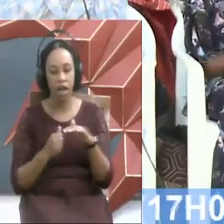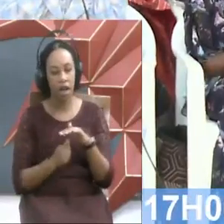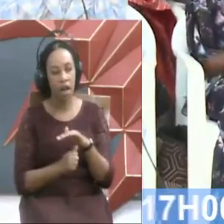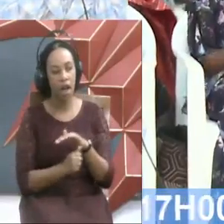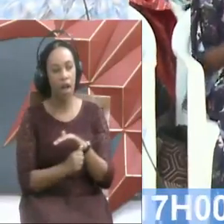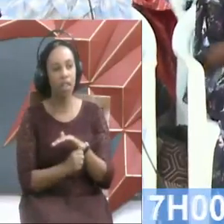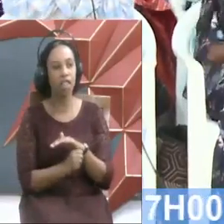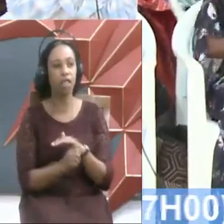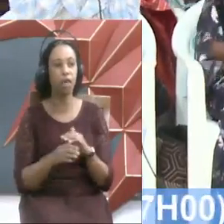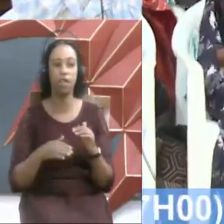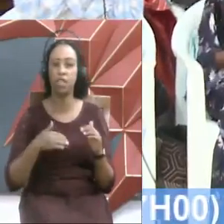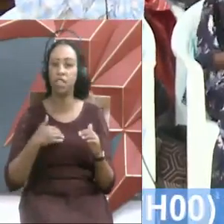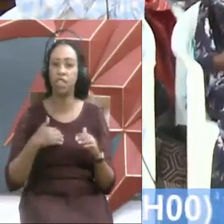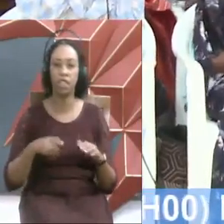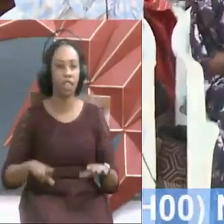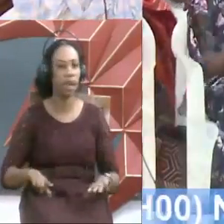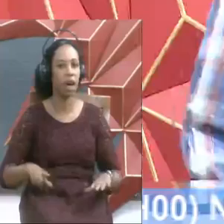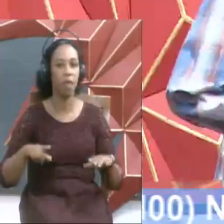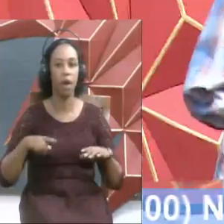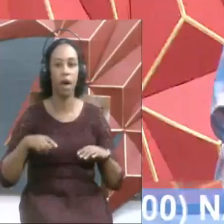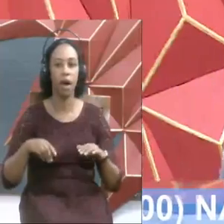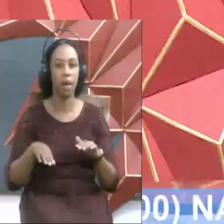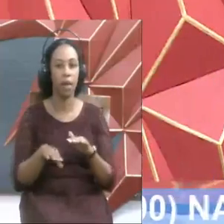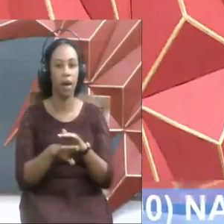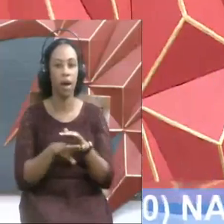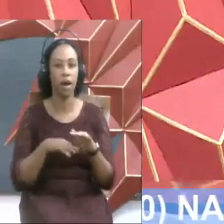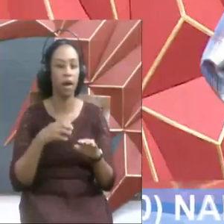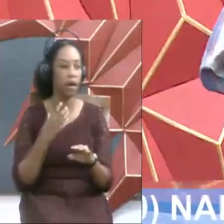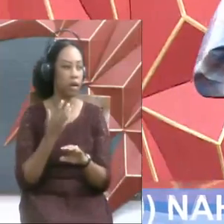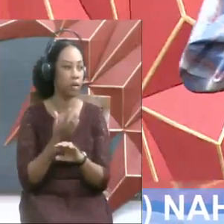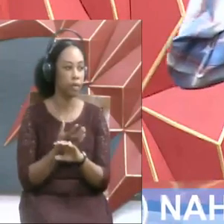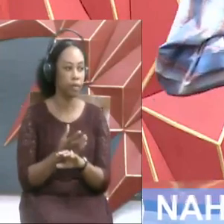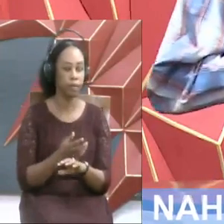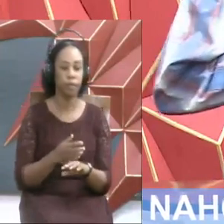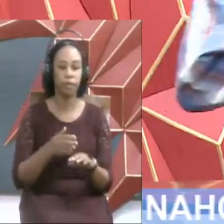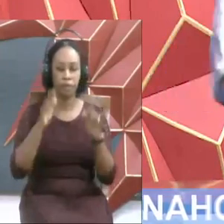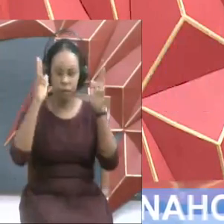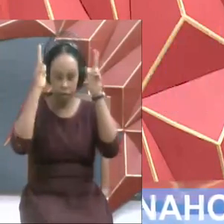tulificha hadipo chini ya mwamba.